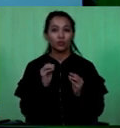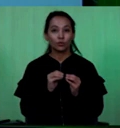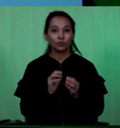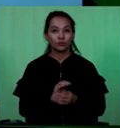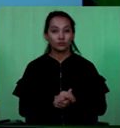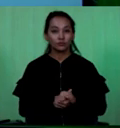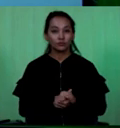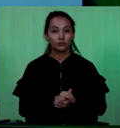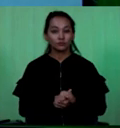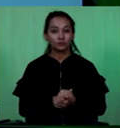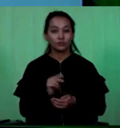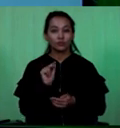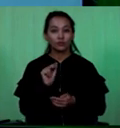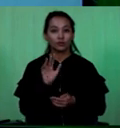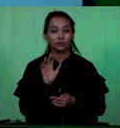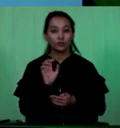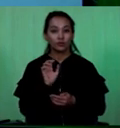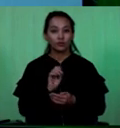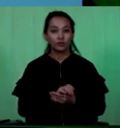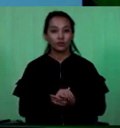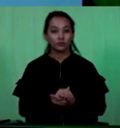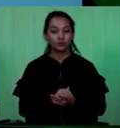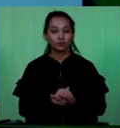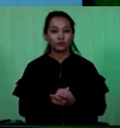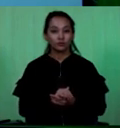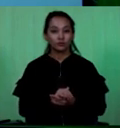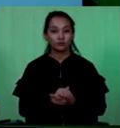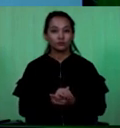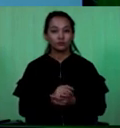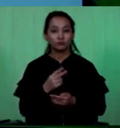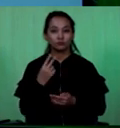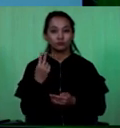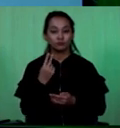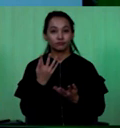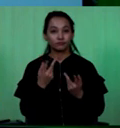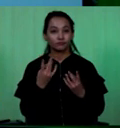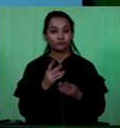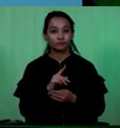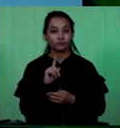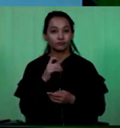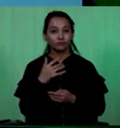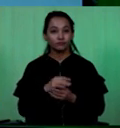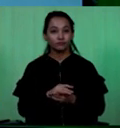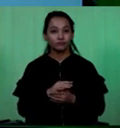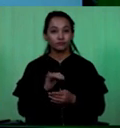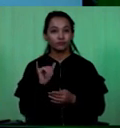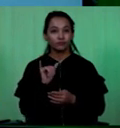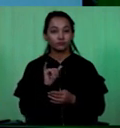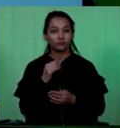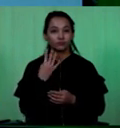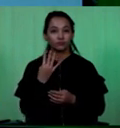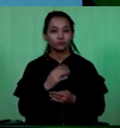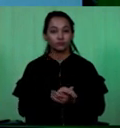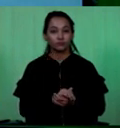olamiz. 3500 dona. Ikkinchi ishda esa 150 ni 4 ga ko'paytirib